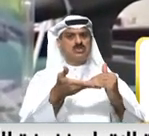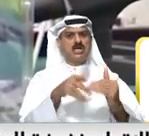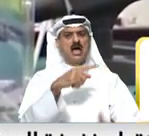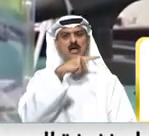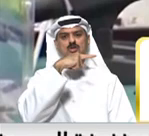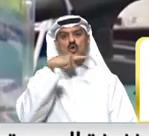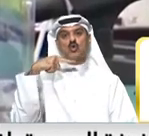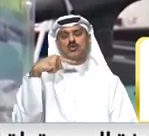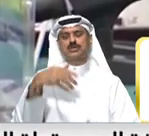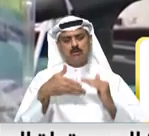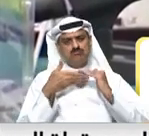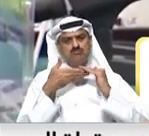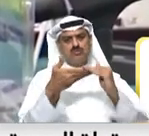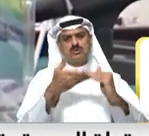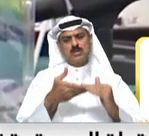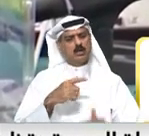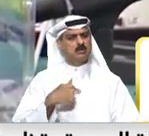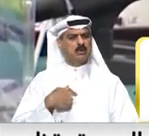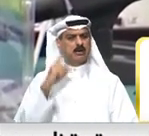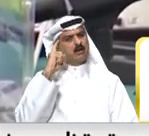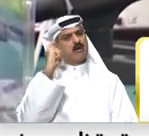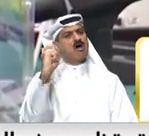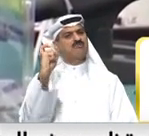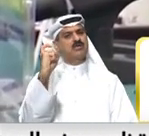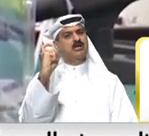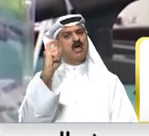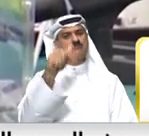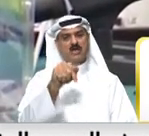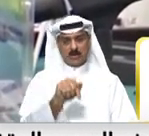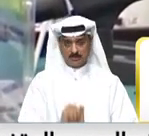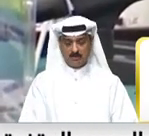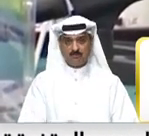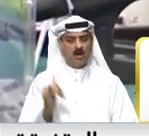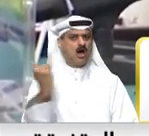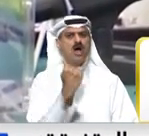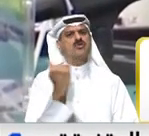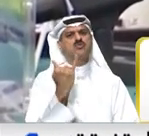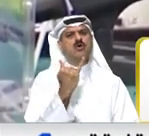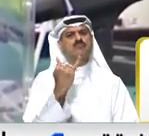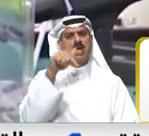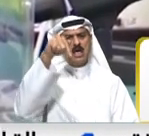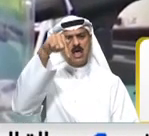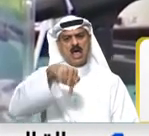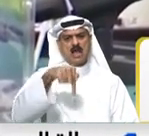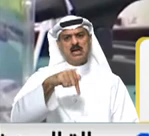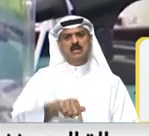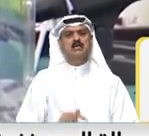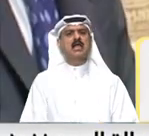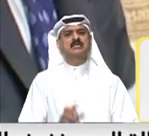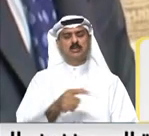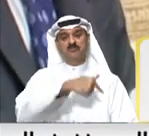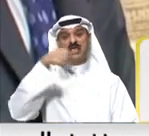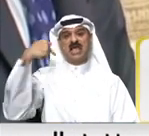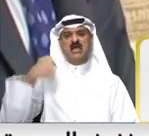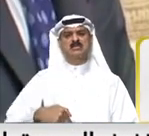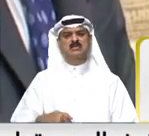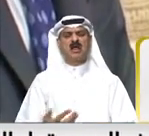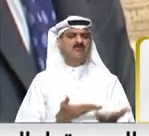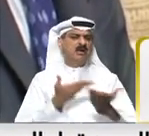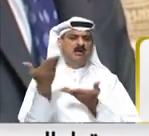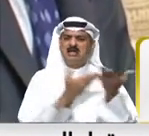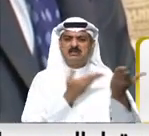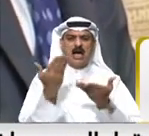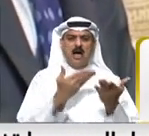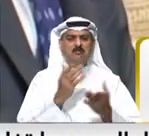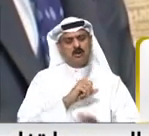حرب روسيا ضد أوكرانيا، وهي إحدى القضايا العديدة التي تهدد بإفساد التحسن